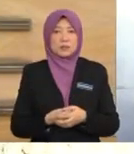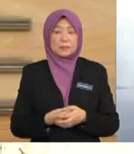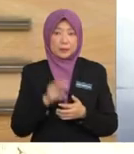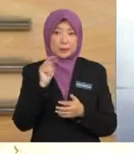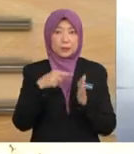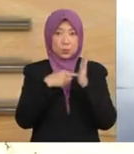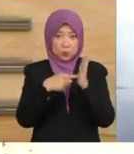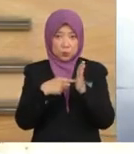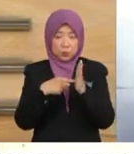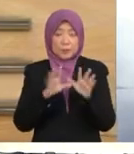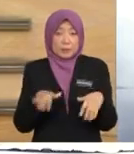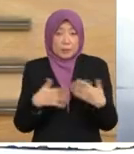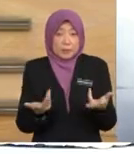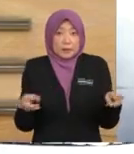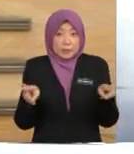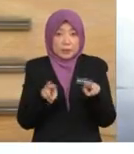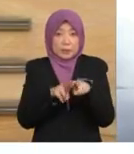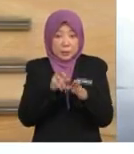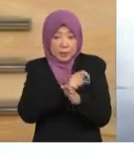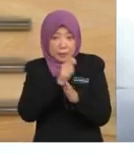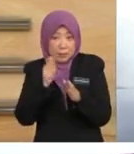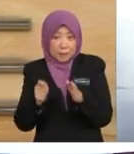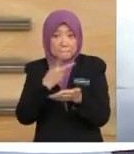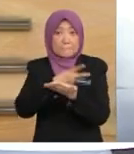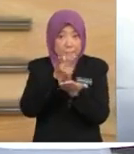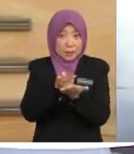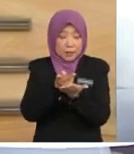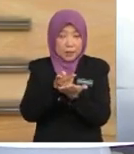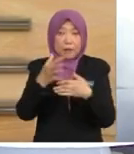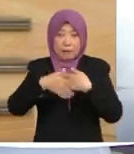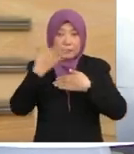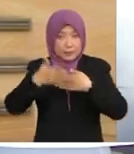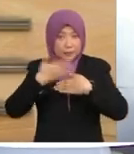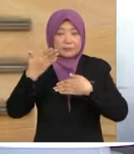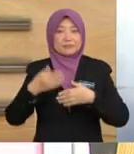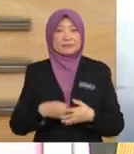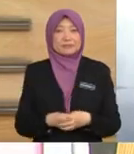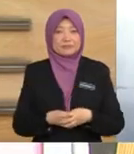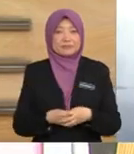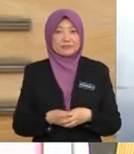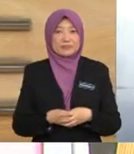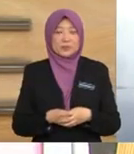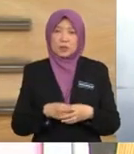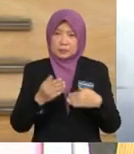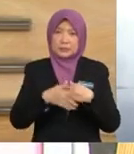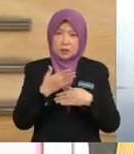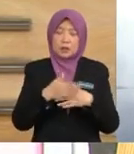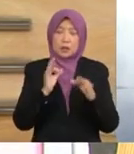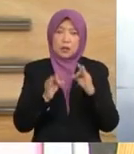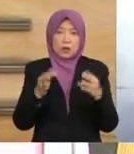tunjukkan meratakan bahagian tepi kek. Lebih senang. Mudah banyak kalau ada scraper